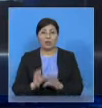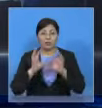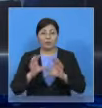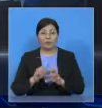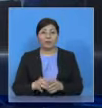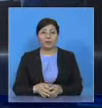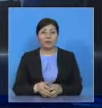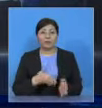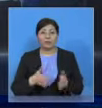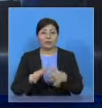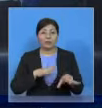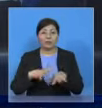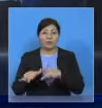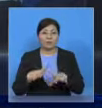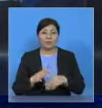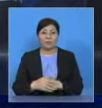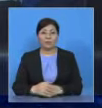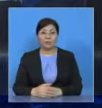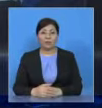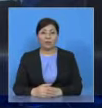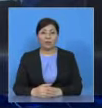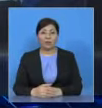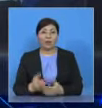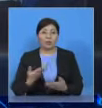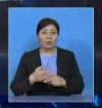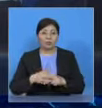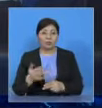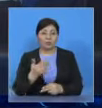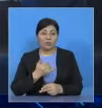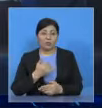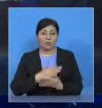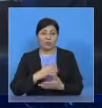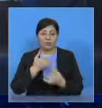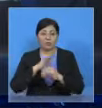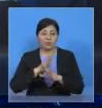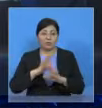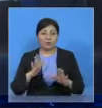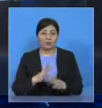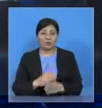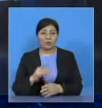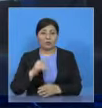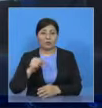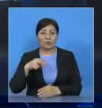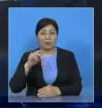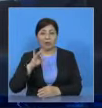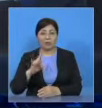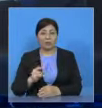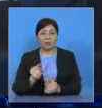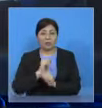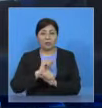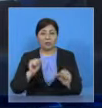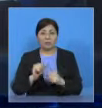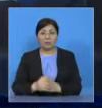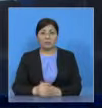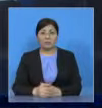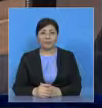фактически скоростной режим во многих местах не соблюдается. Учитывая то, что, да, сегодня невозможно радарить в городе, да, там приказы министра у вас, да, запретили, что